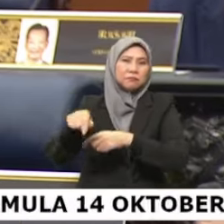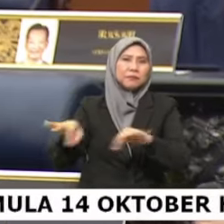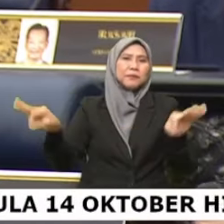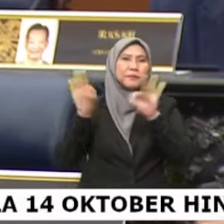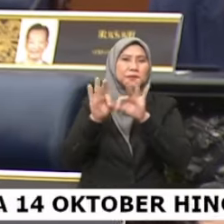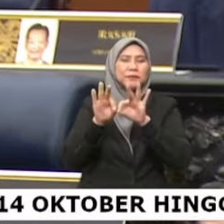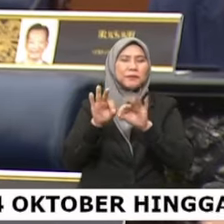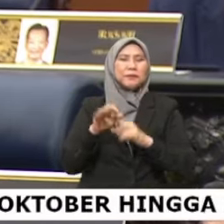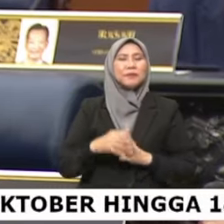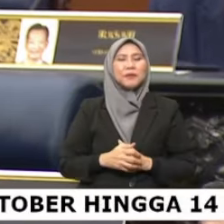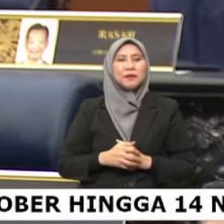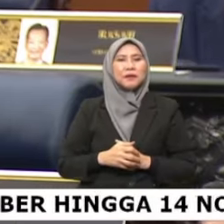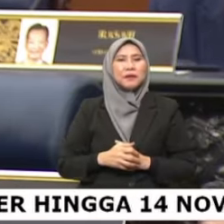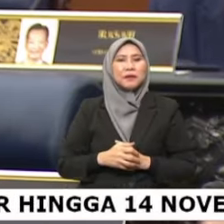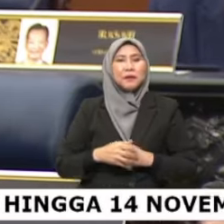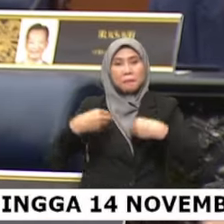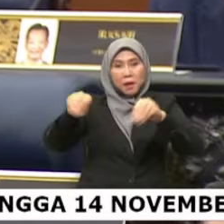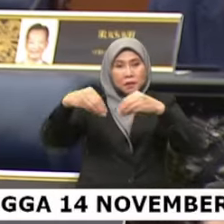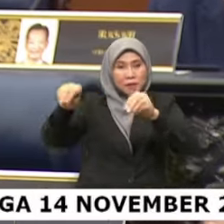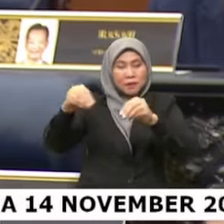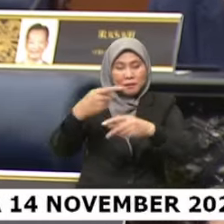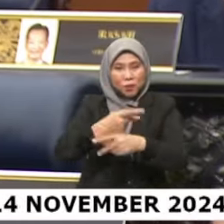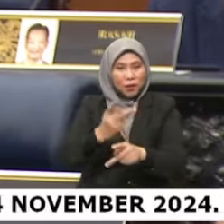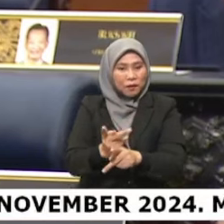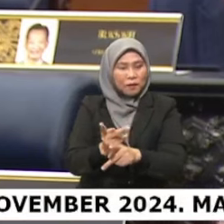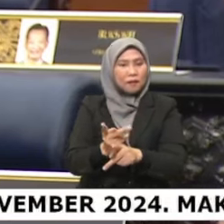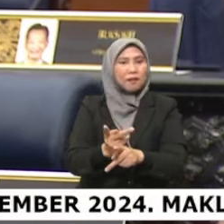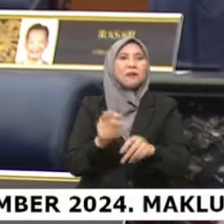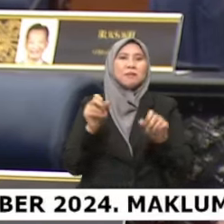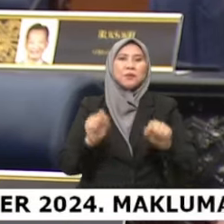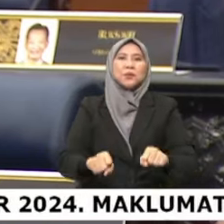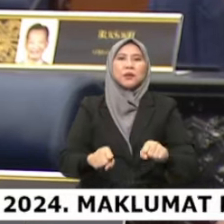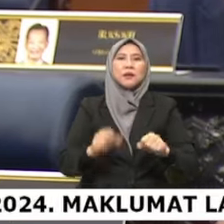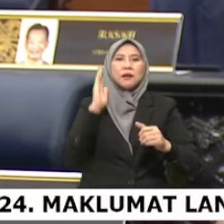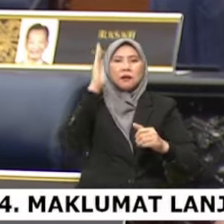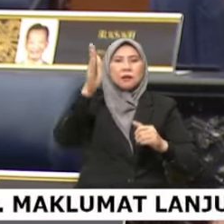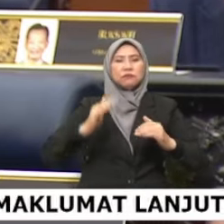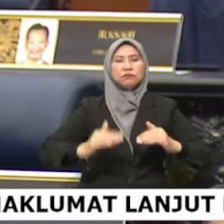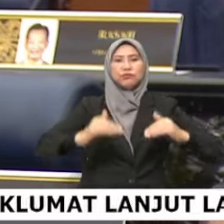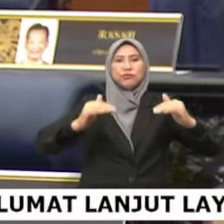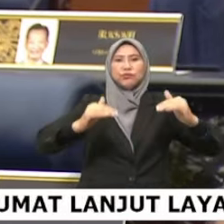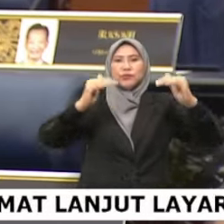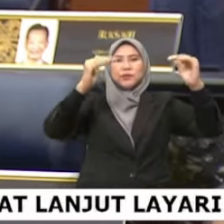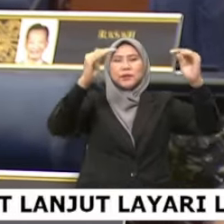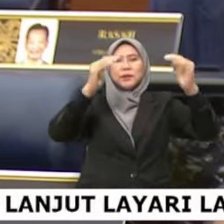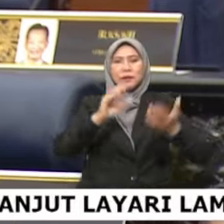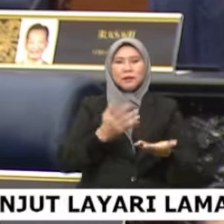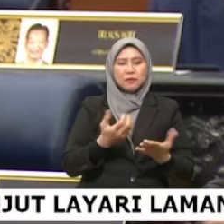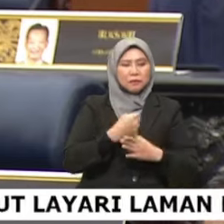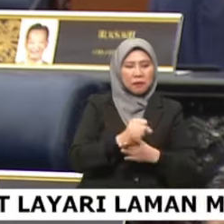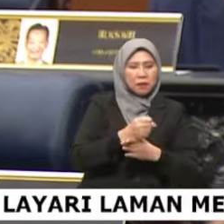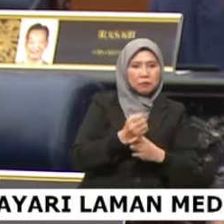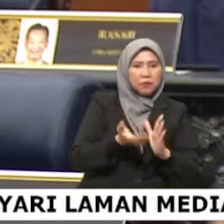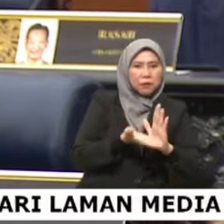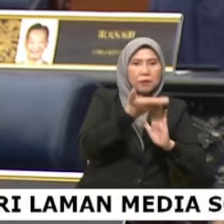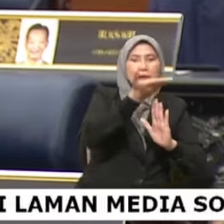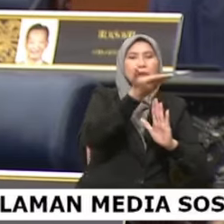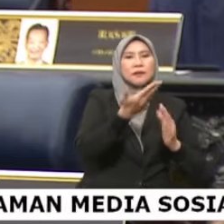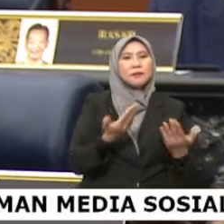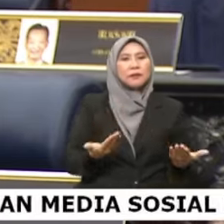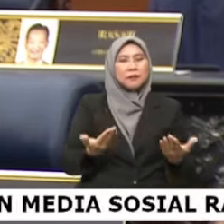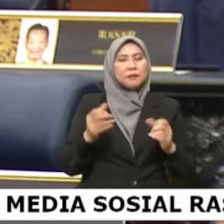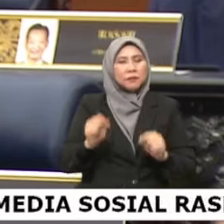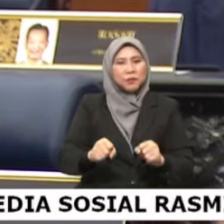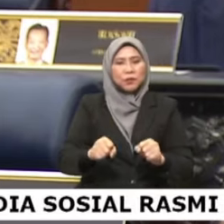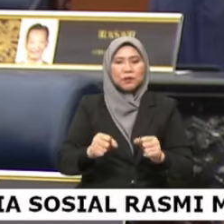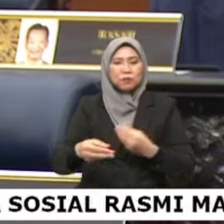akan memberi pasaran kepada produk mereka, akan mendorong mereka naik taraf, invest dan juga tingkatkan value